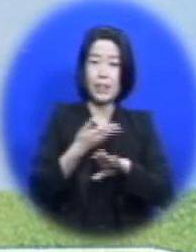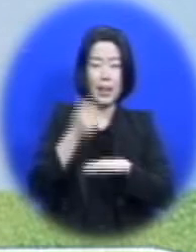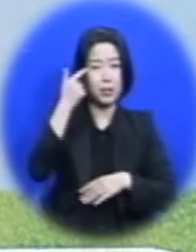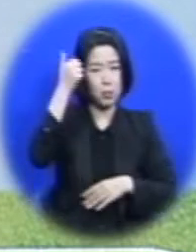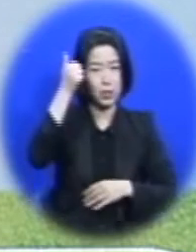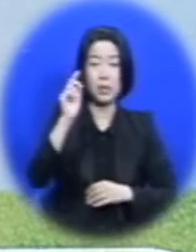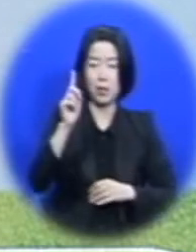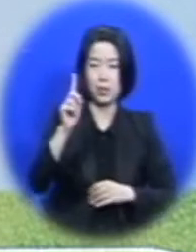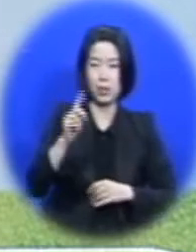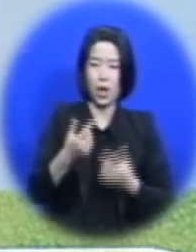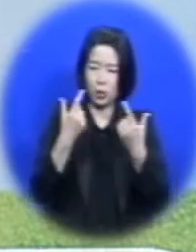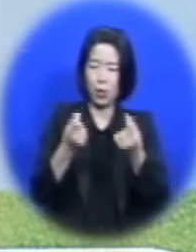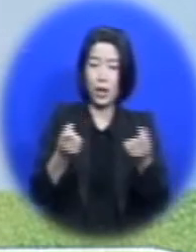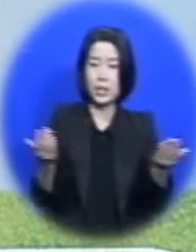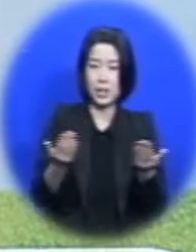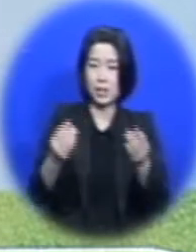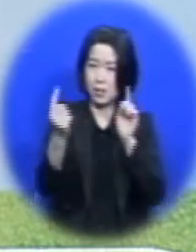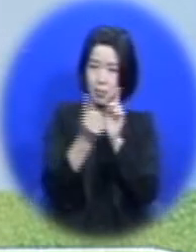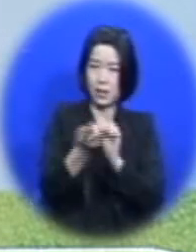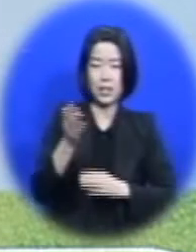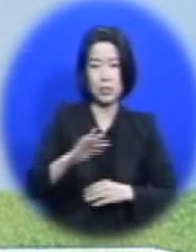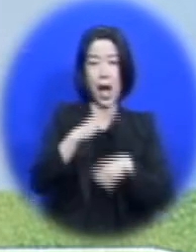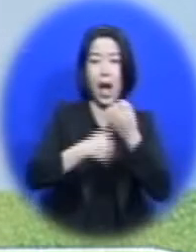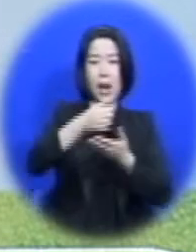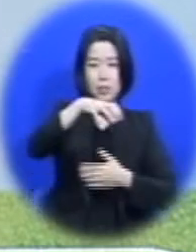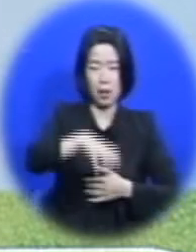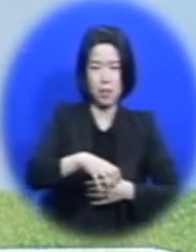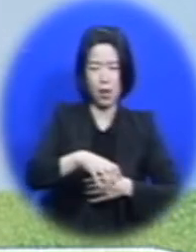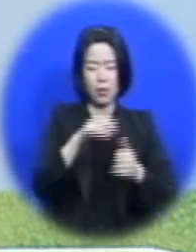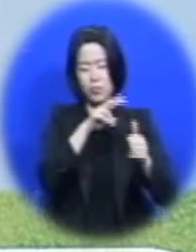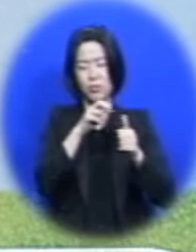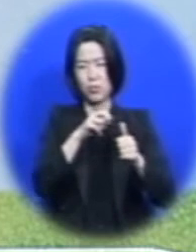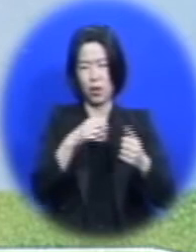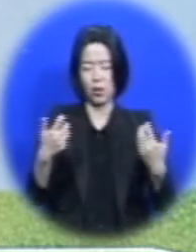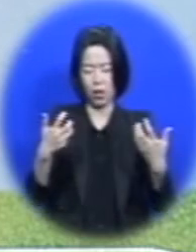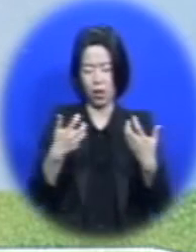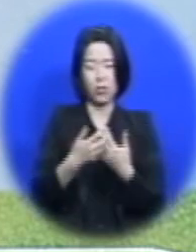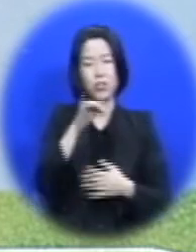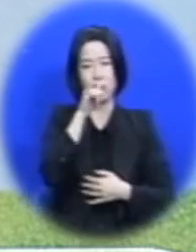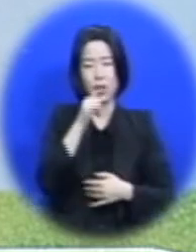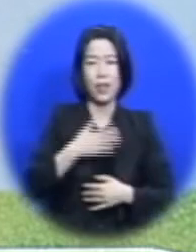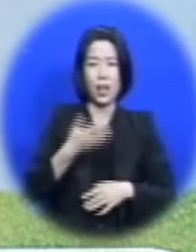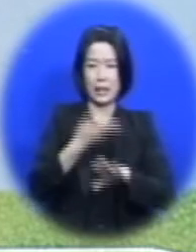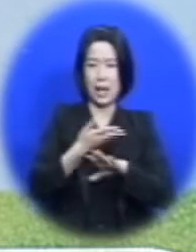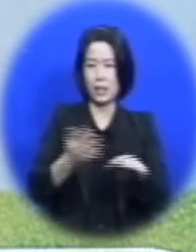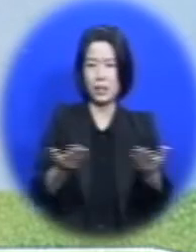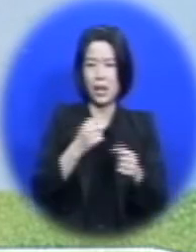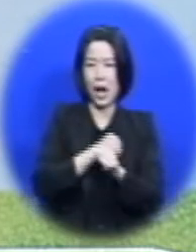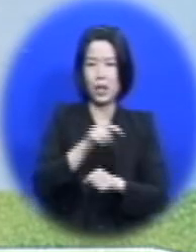똑같은 일을 당했는데도 하나님 앞에 원망이 가득했어요 내가 다른 일을 하자는 것도